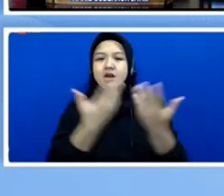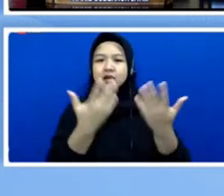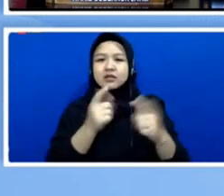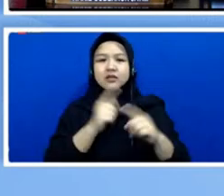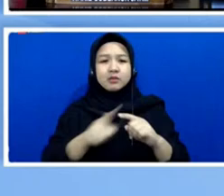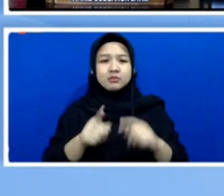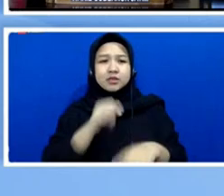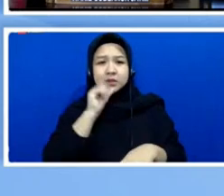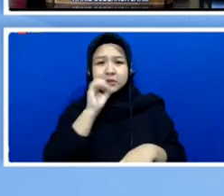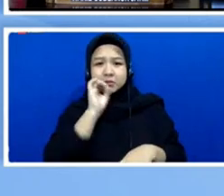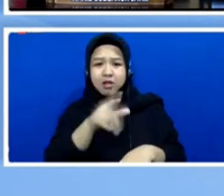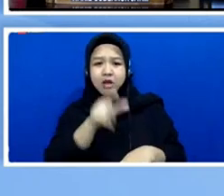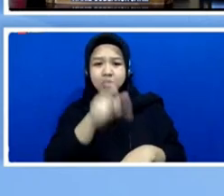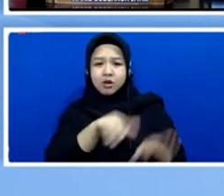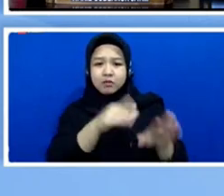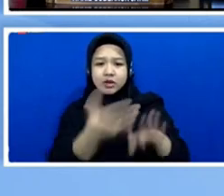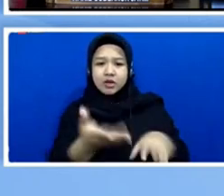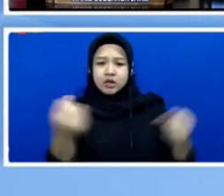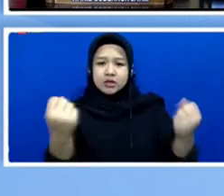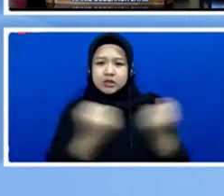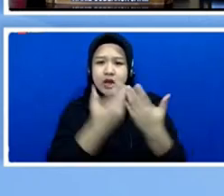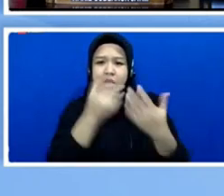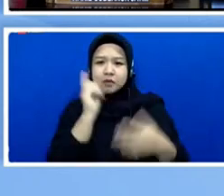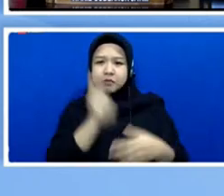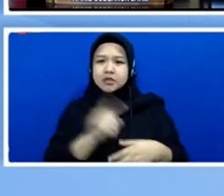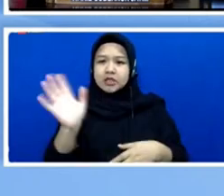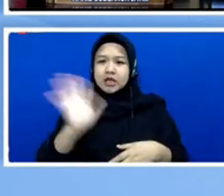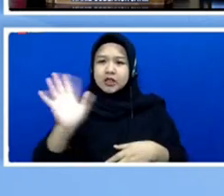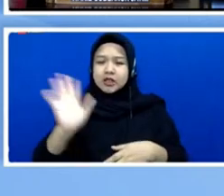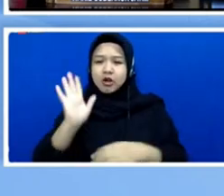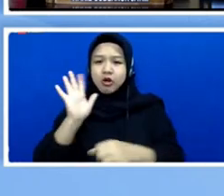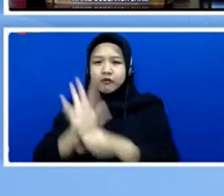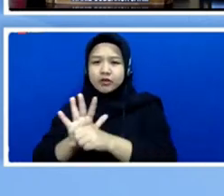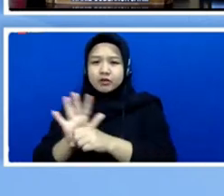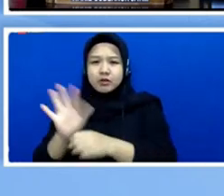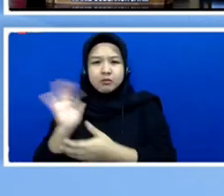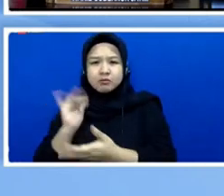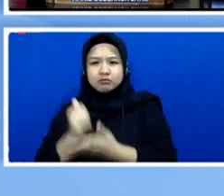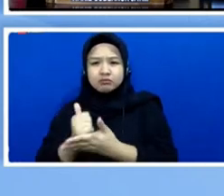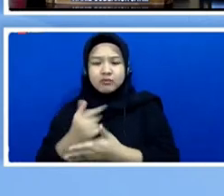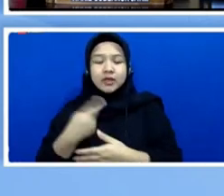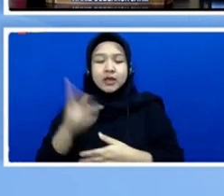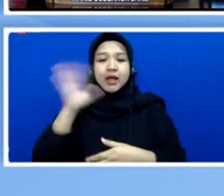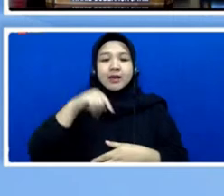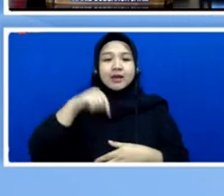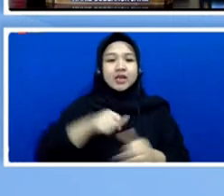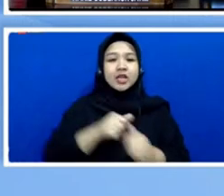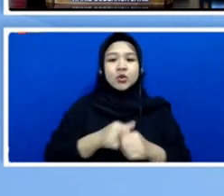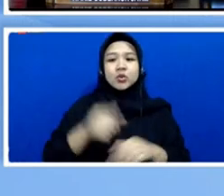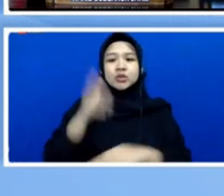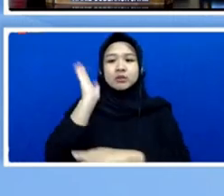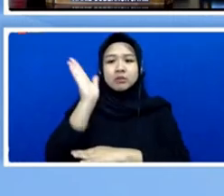siapa orang yang meninggal karena kecelakaan pasti tidak COVID. Karena kita yang sehari ini ikut seminar ini aja